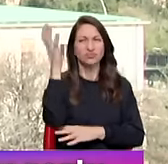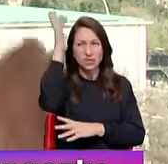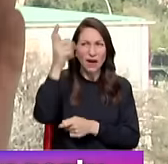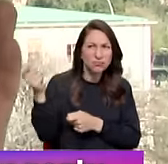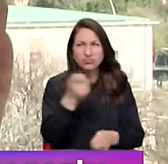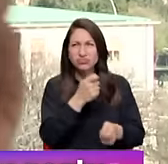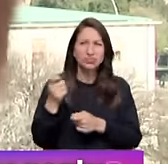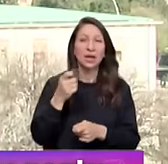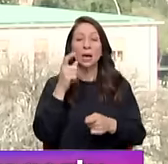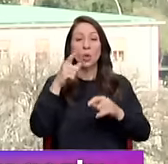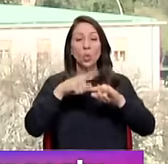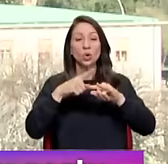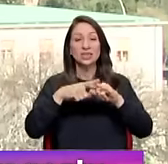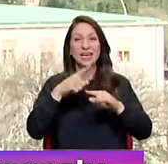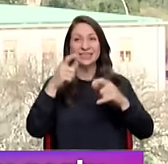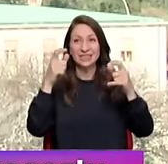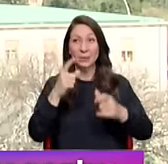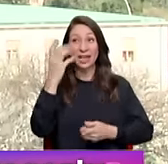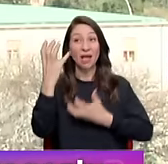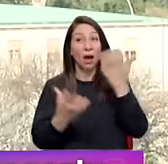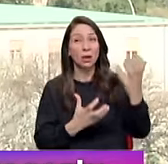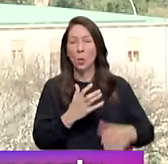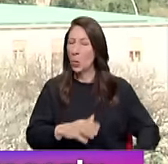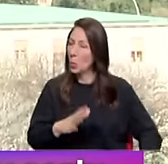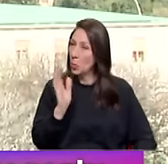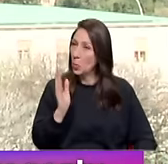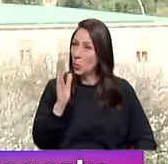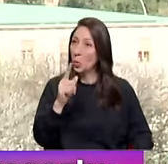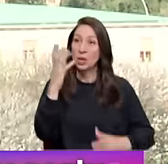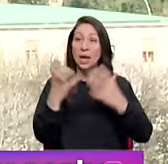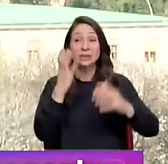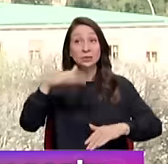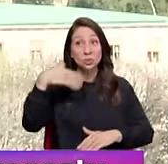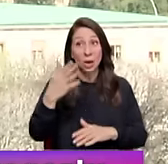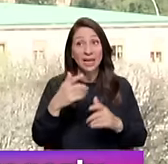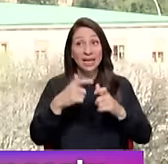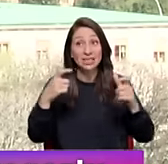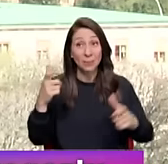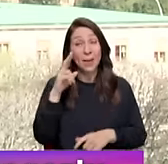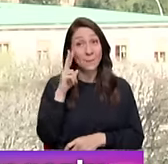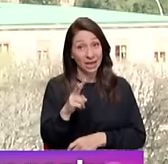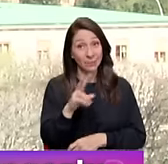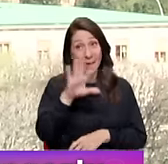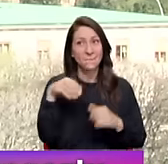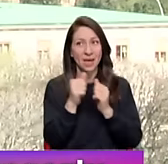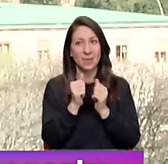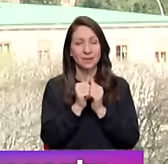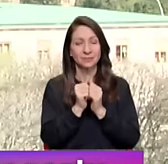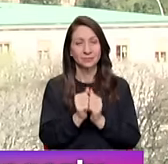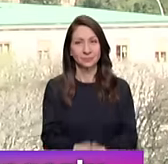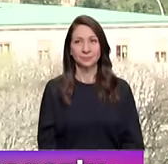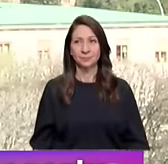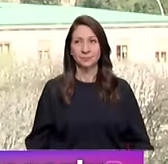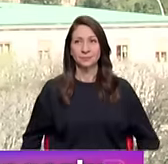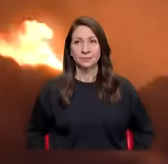Ankara'da Urdacılar sesinde bir yangın çıktı ama ne yangın? O yangının ardından gelişmelerine de bakalım hep birlikte.